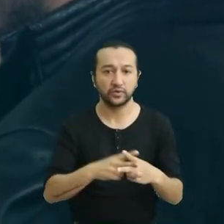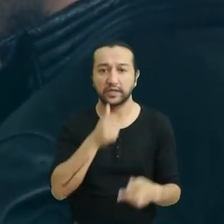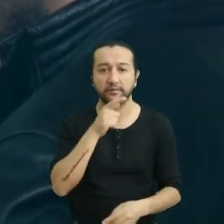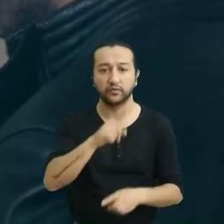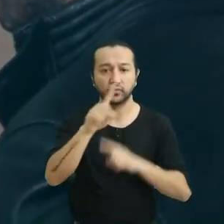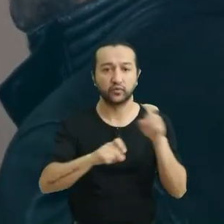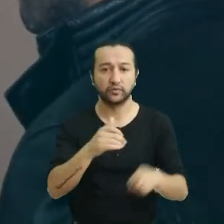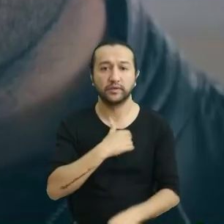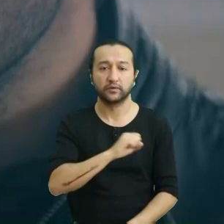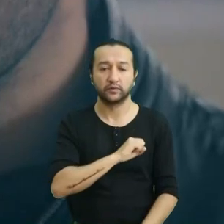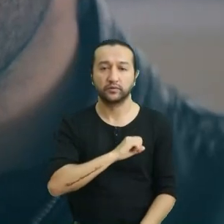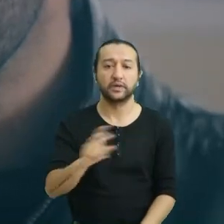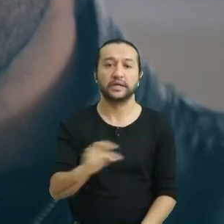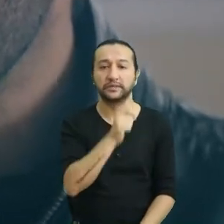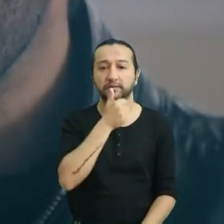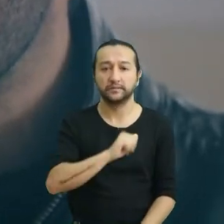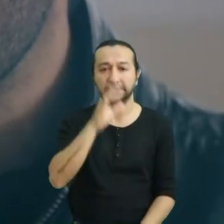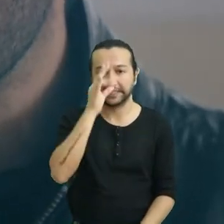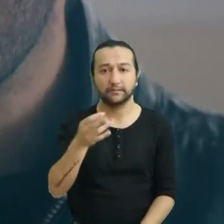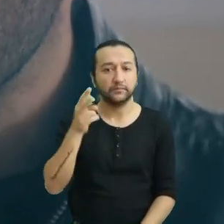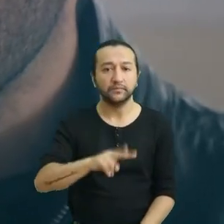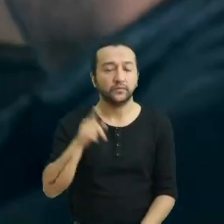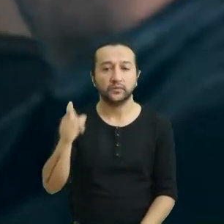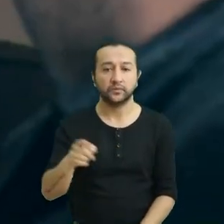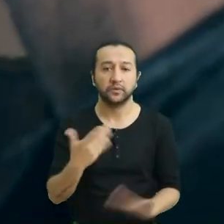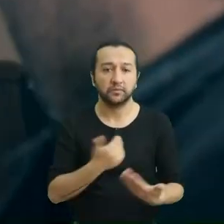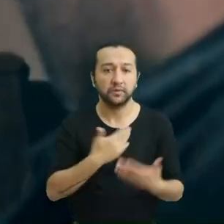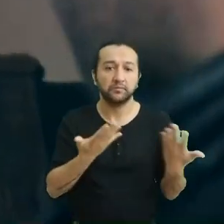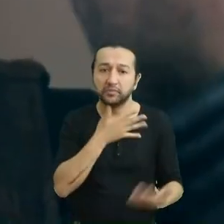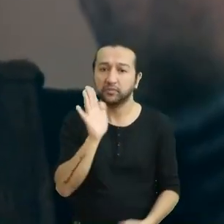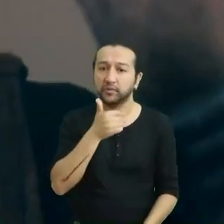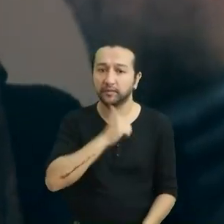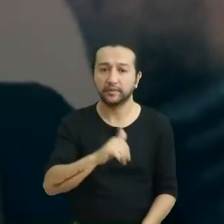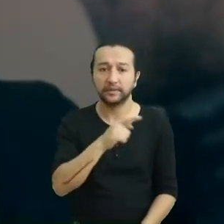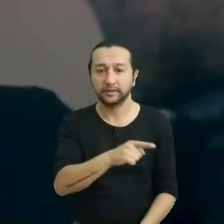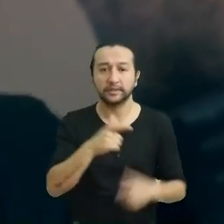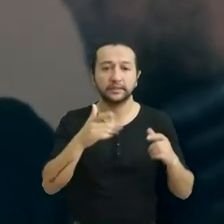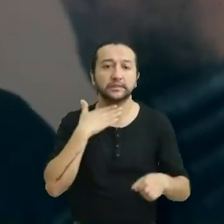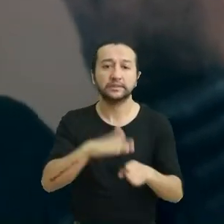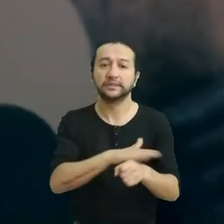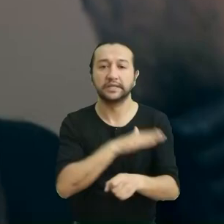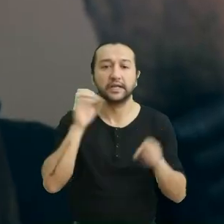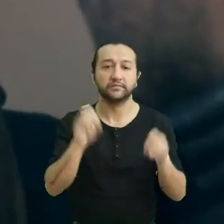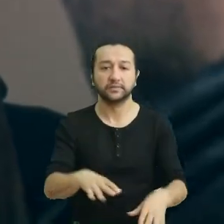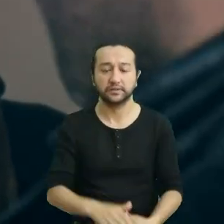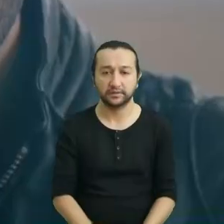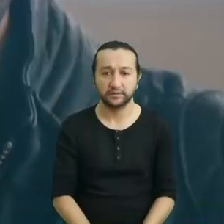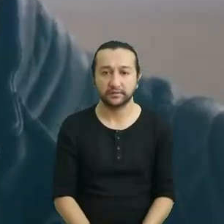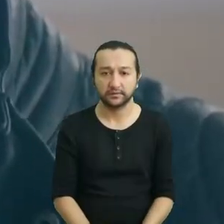adamları sorguluydu. Ben de korktum kaçtım abi. Kim öldürdü onu? Ben nasıl bileyim abi? Kıtlağını kesmiş atmışlar.